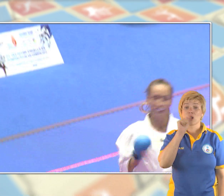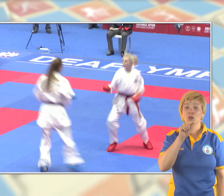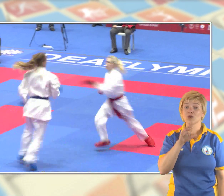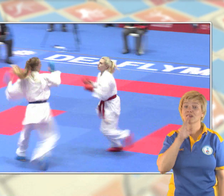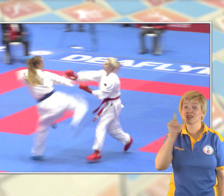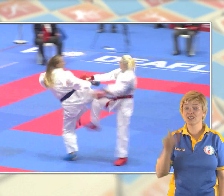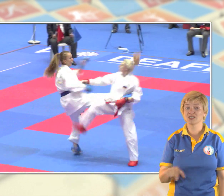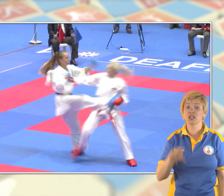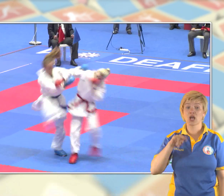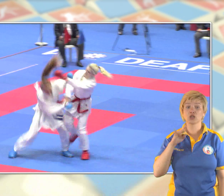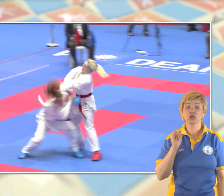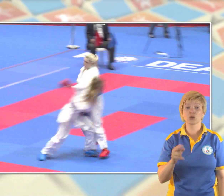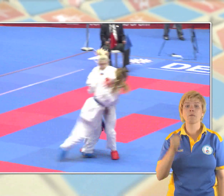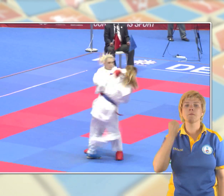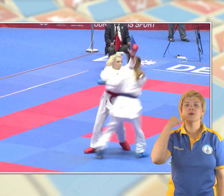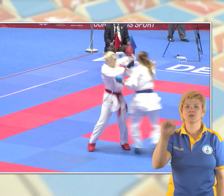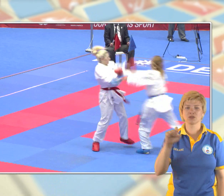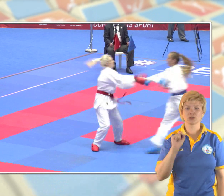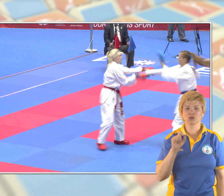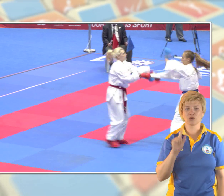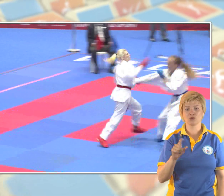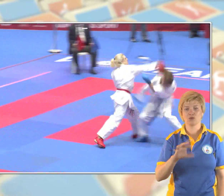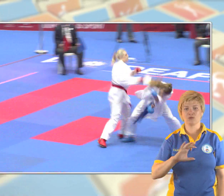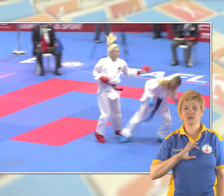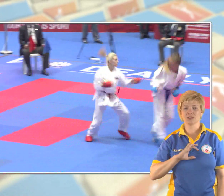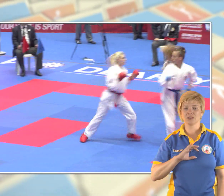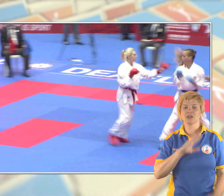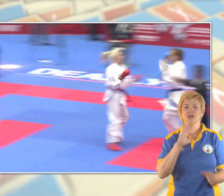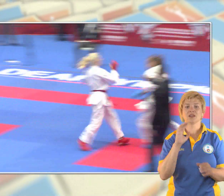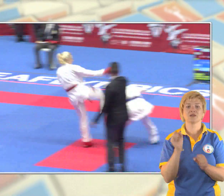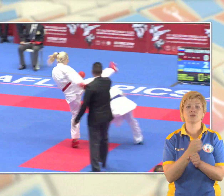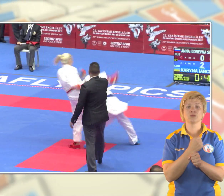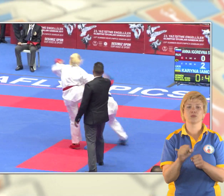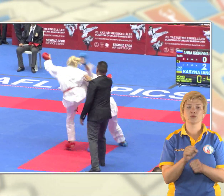золотий подвійний удар своєю перемогою над росіянкою.